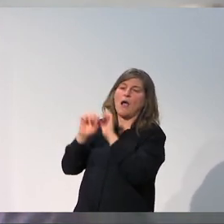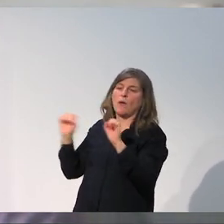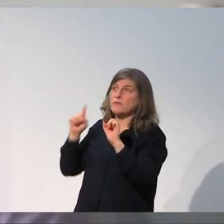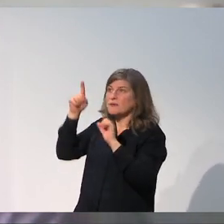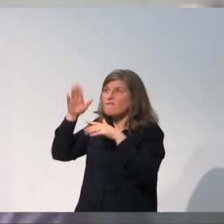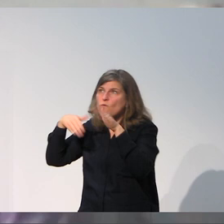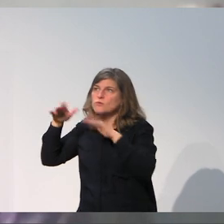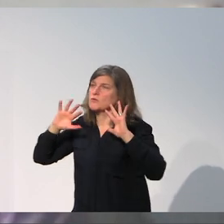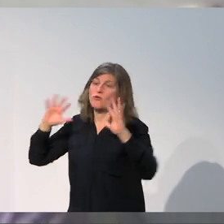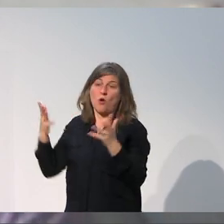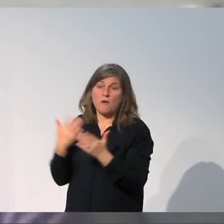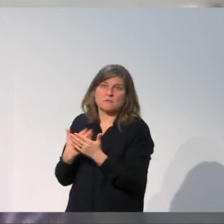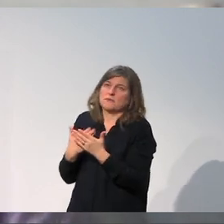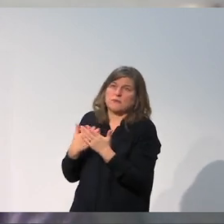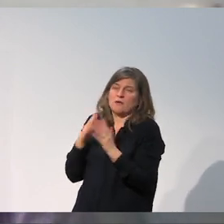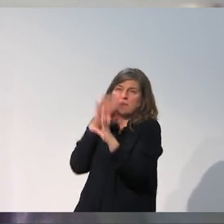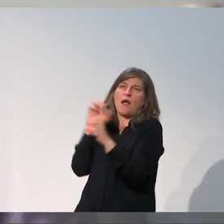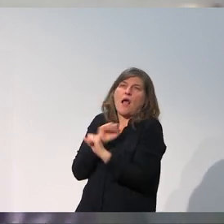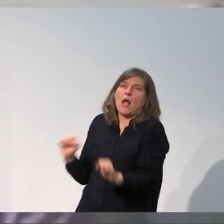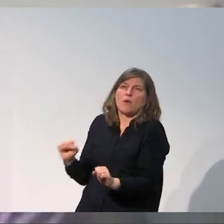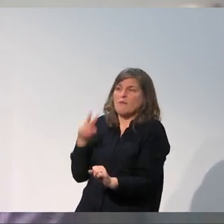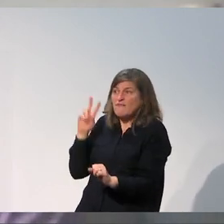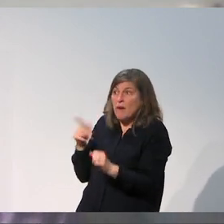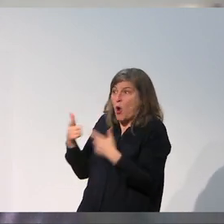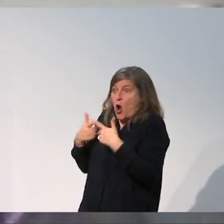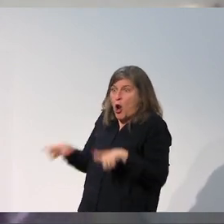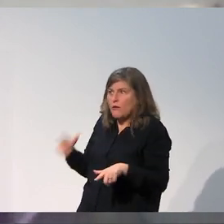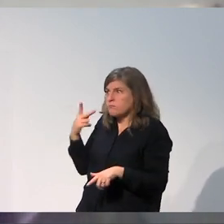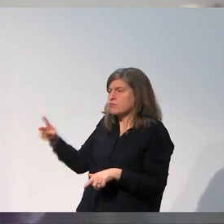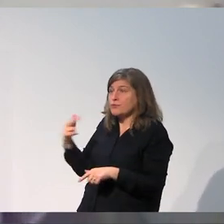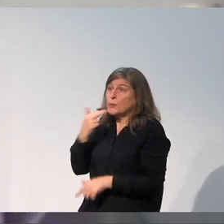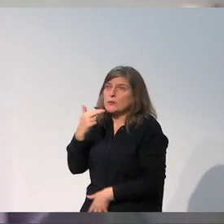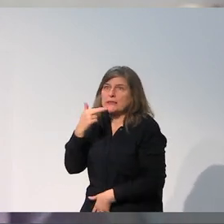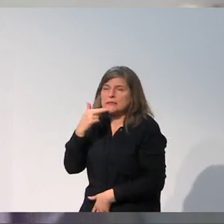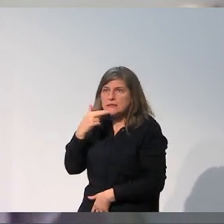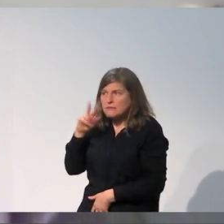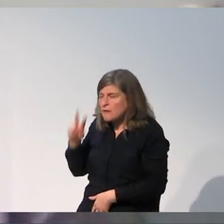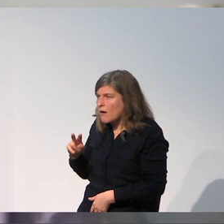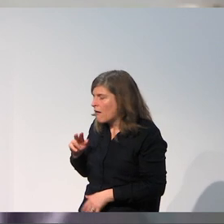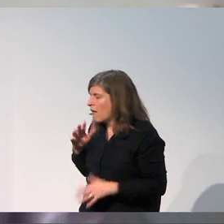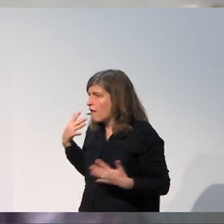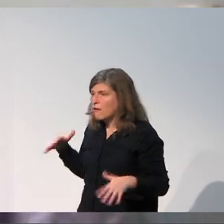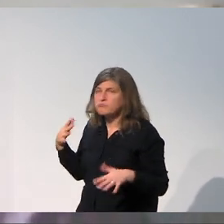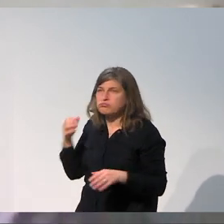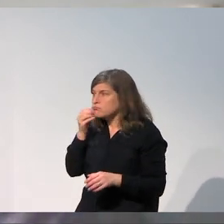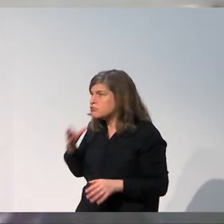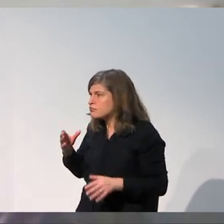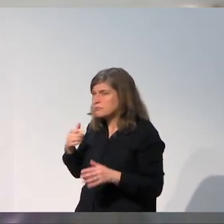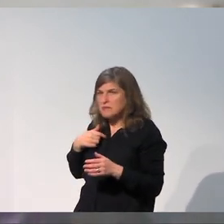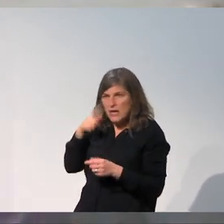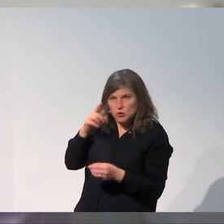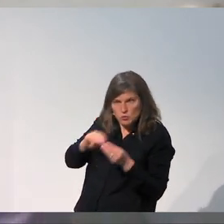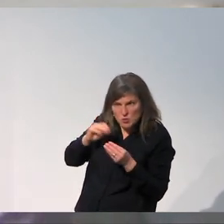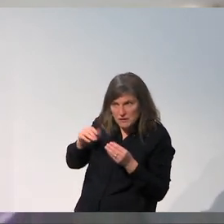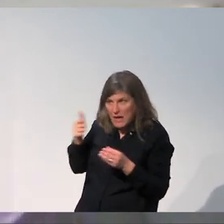plus de ça, j'ai trouvé qu'il y avait une très belle langue derrière, au point que je me suis demandé si Emma avait déjà écrit